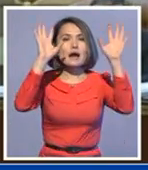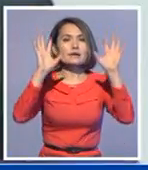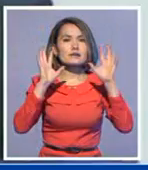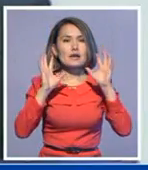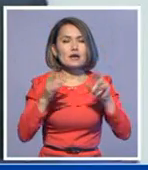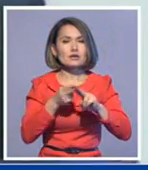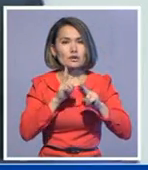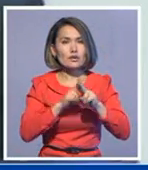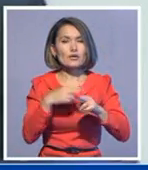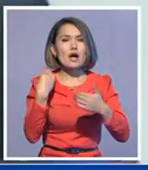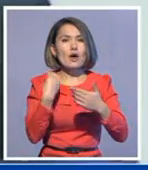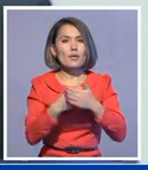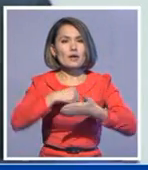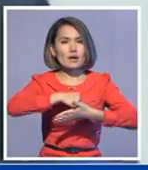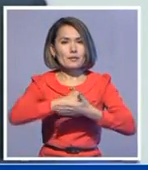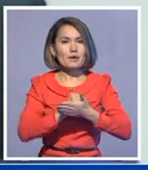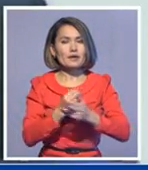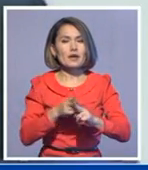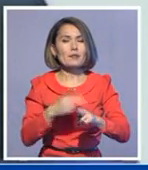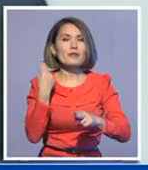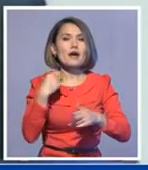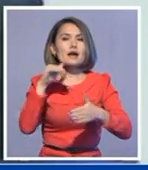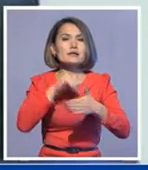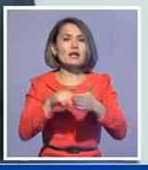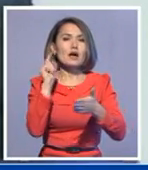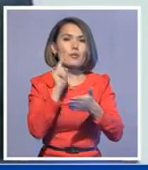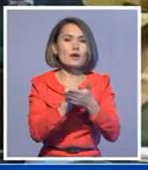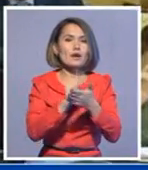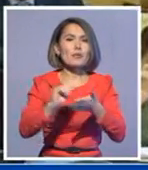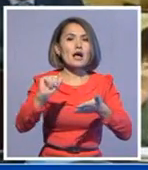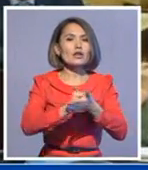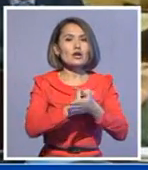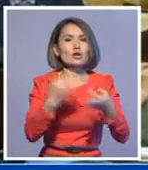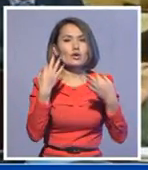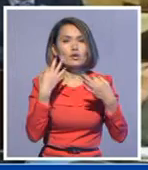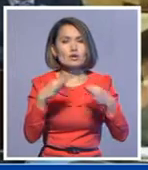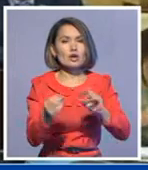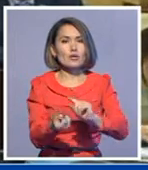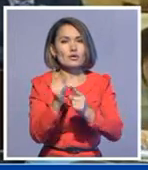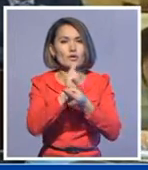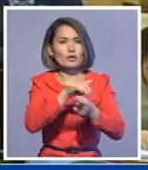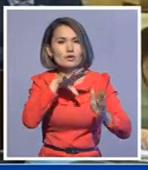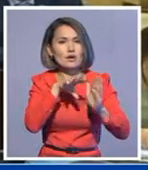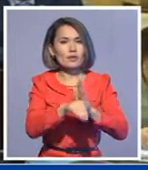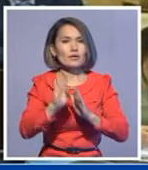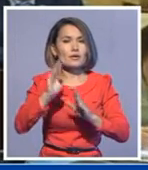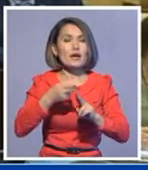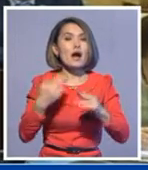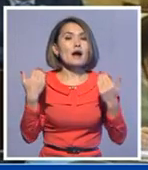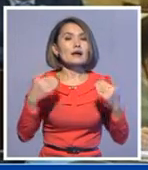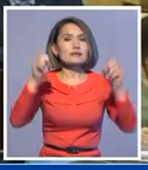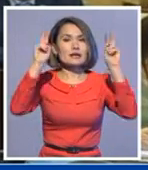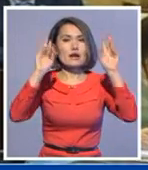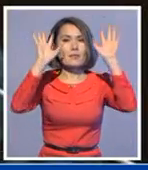жоспарлау министрі Ерболат Досаев осыған орай салық комитеті бұл бағытта лицензия беру нормаларын өзгерткелі жатқандығын жеткізді. Яғни бұған